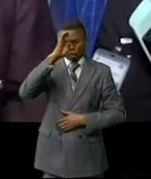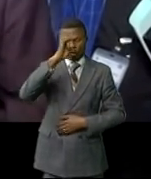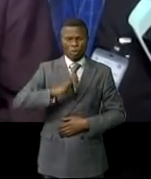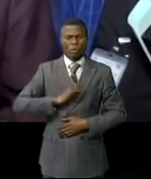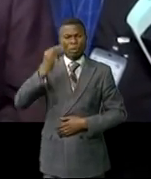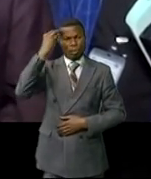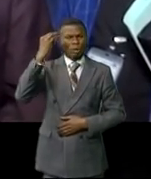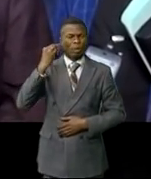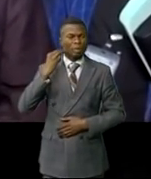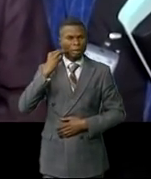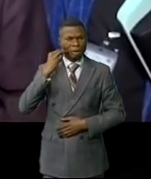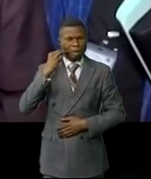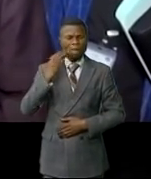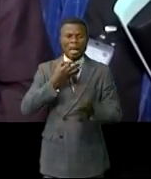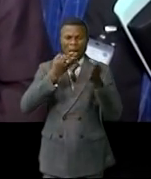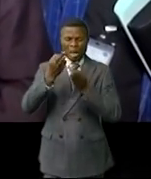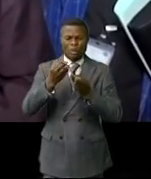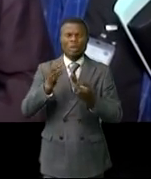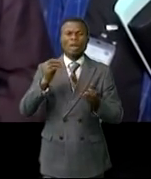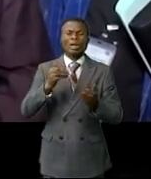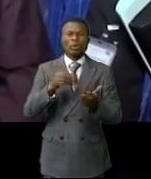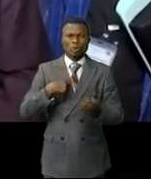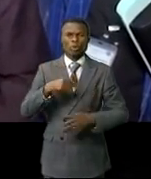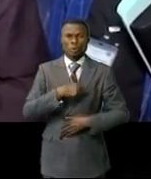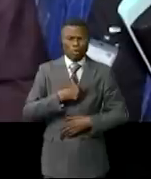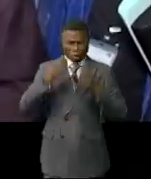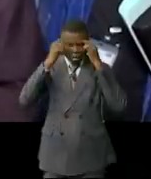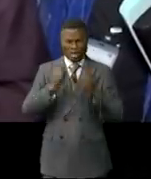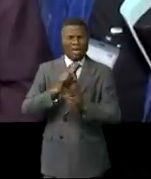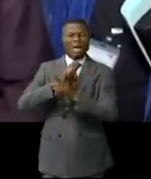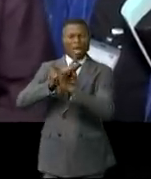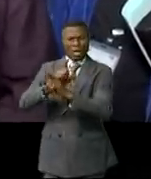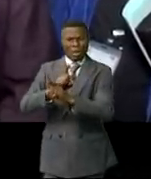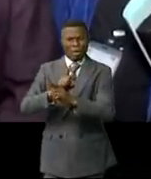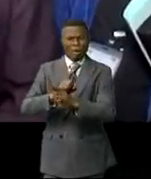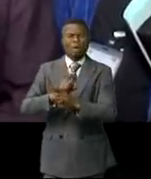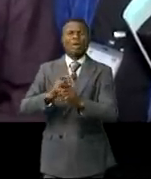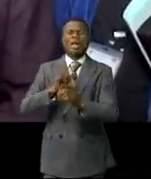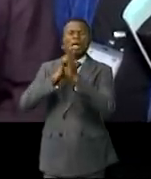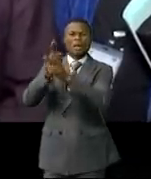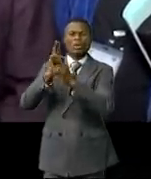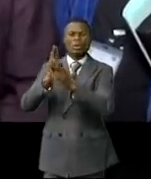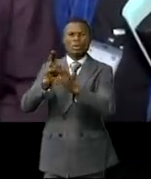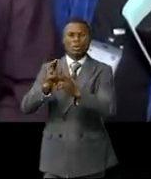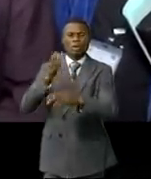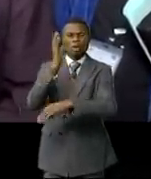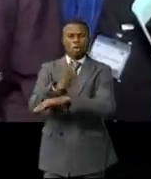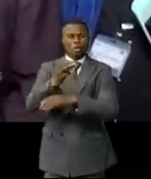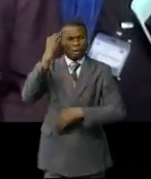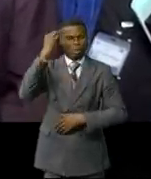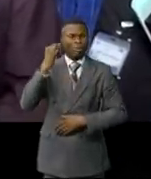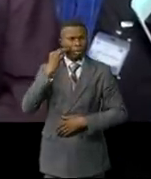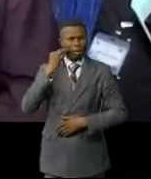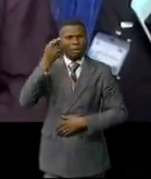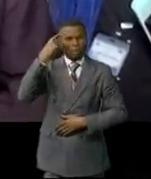Ministre, nous a réitéré la position qu'il a défendue auprès du Conseil des ministres pour